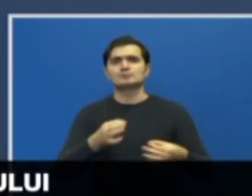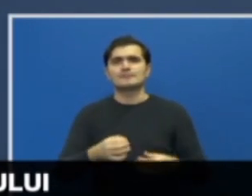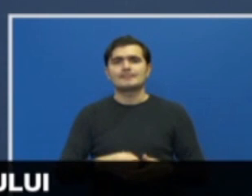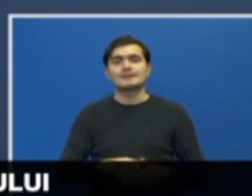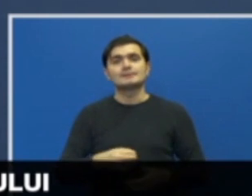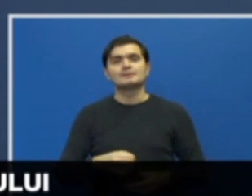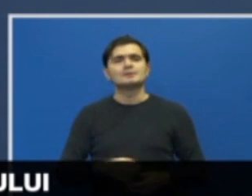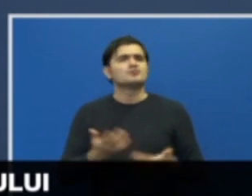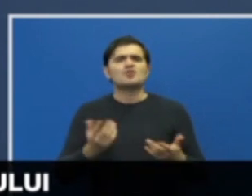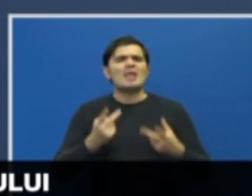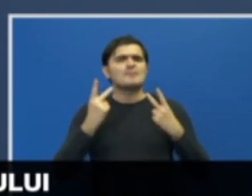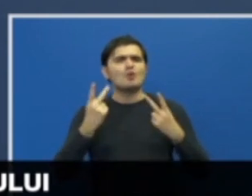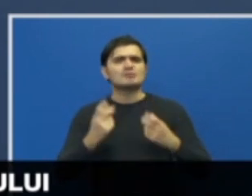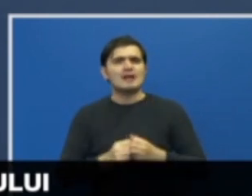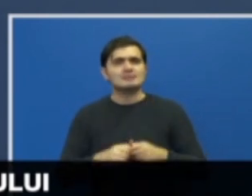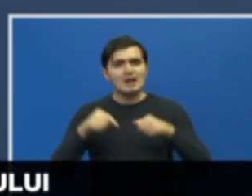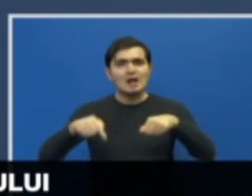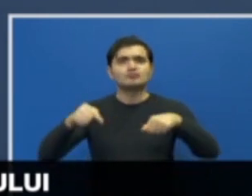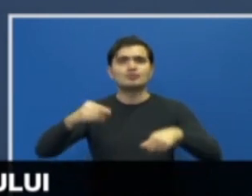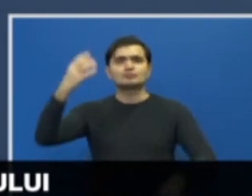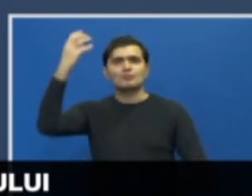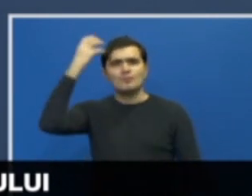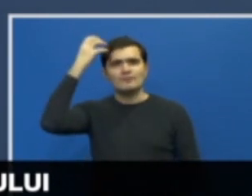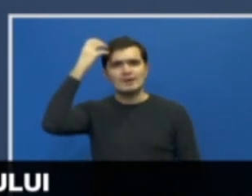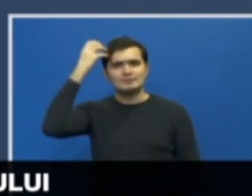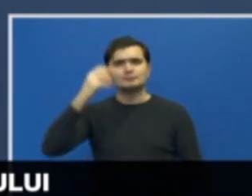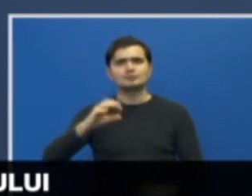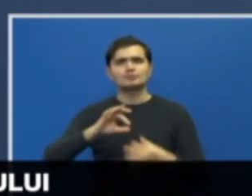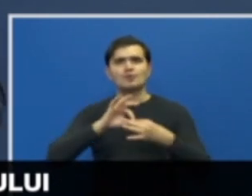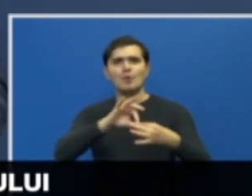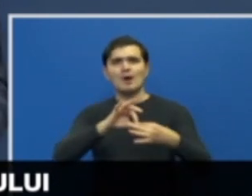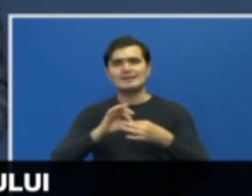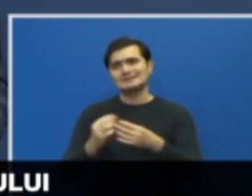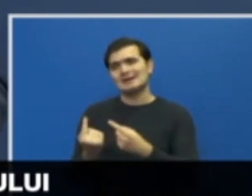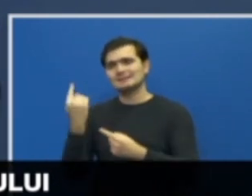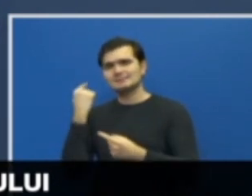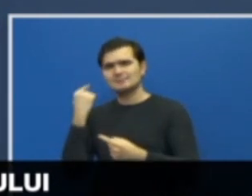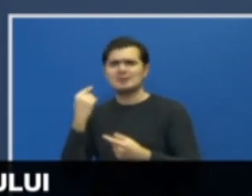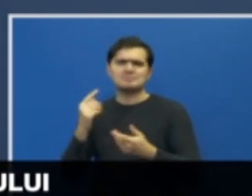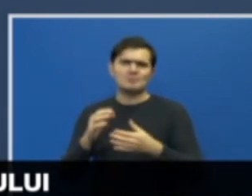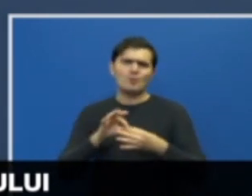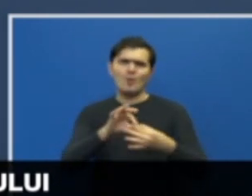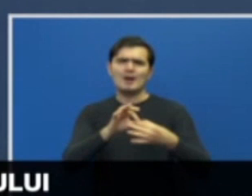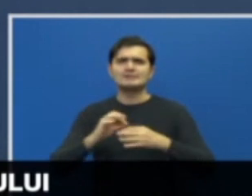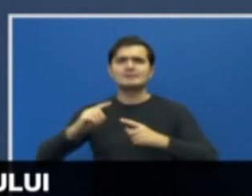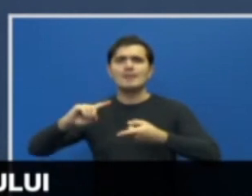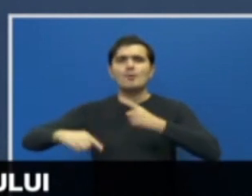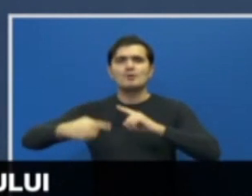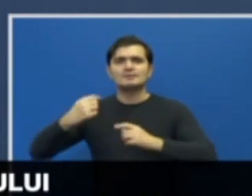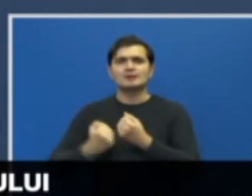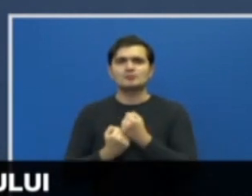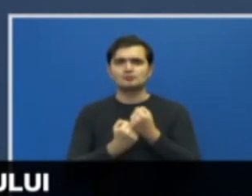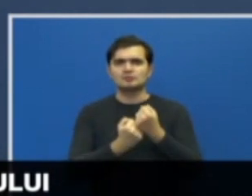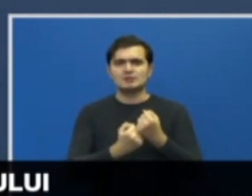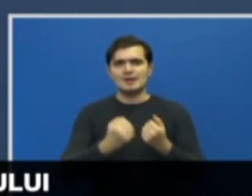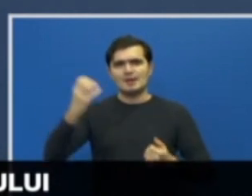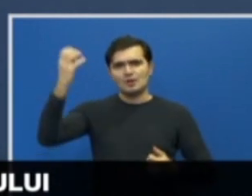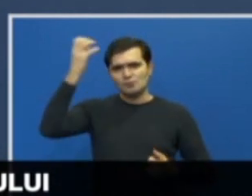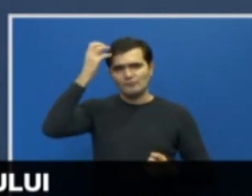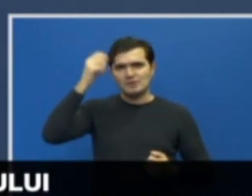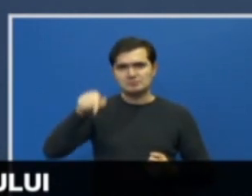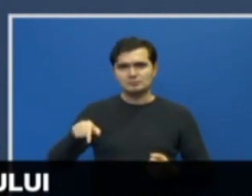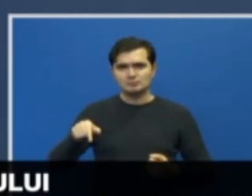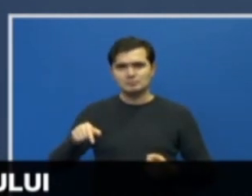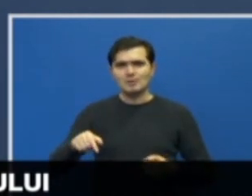este că acest guvern și-a dorit și coaliția din spatele guvernului care sunt din spate, adică coaliția politică care susține guvernul, și